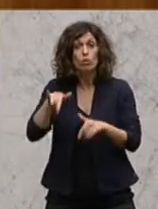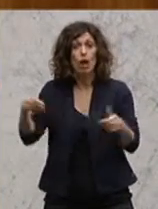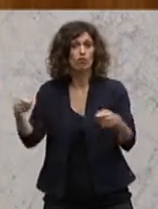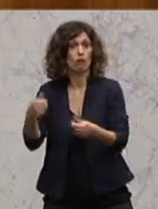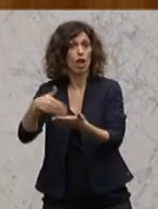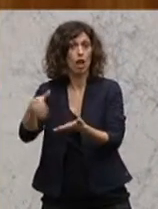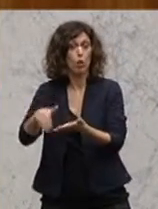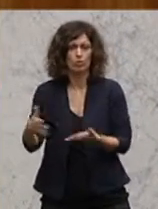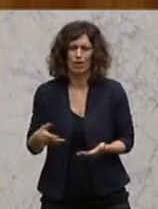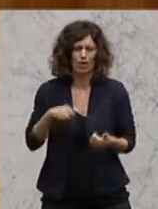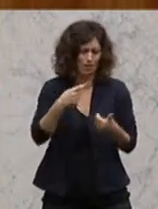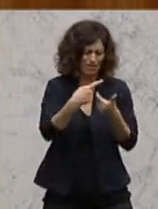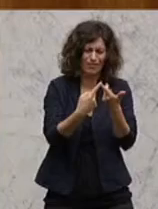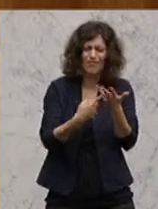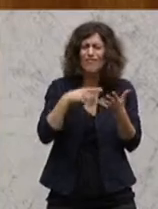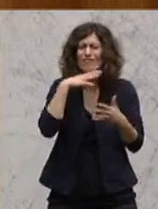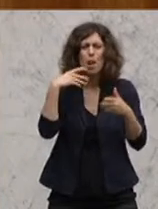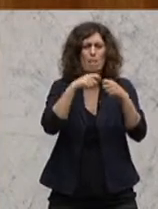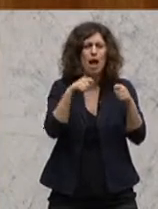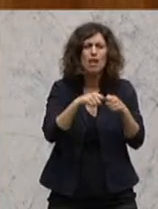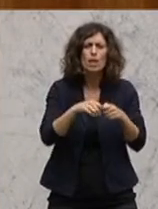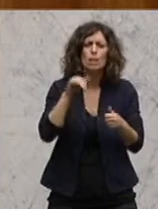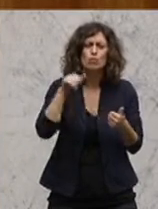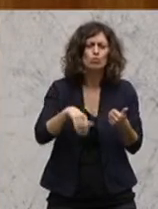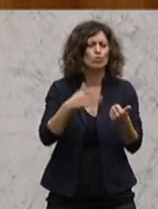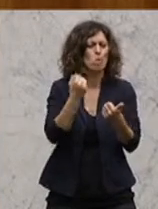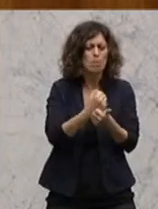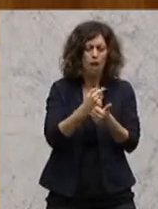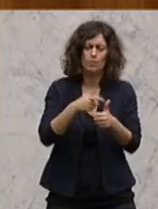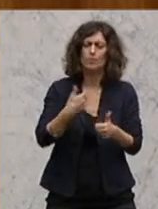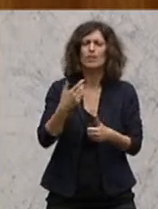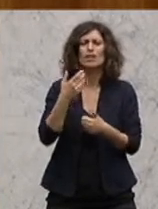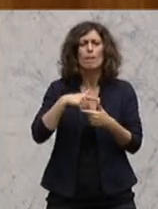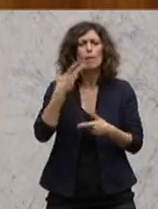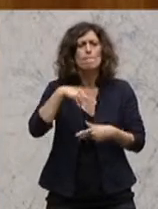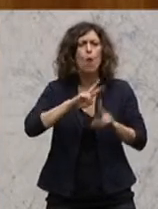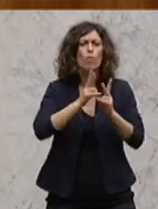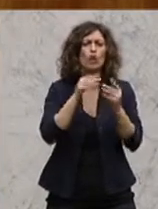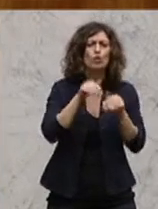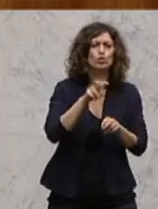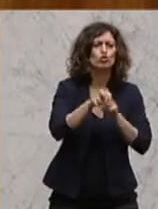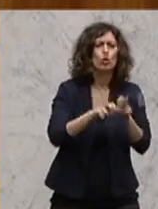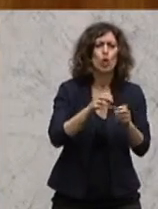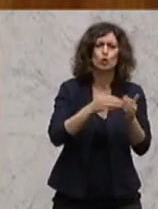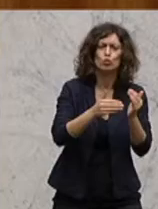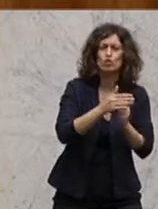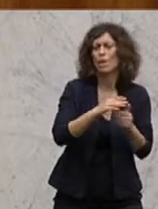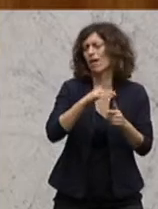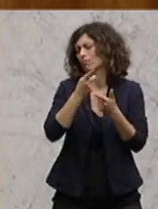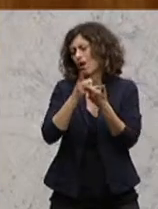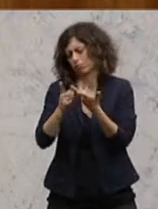Eine ganze Reihe von Maßnahmen, die zu setzen sind, angefangen von der Ökologisierung des Steuersystems über viele andere